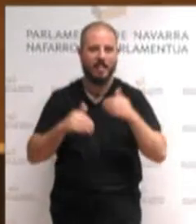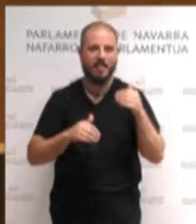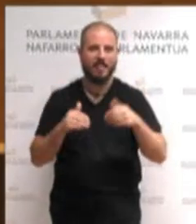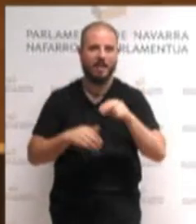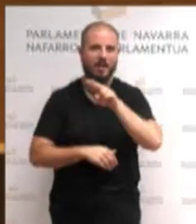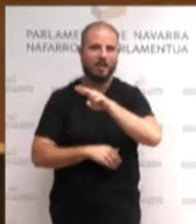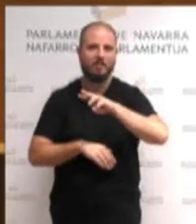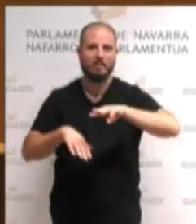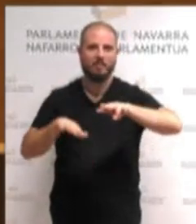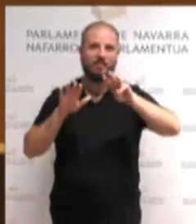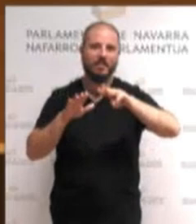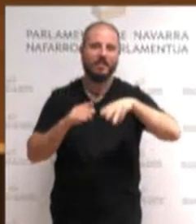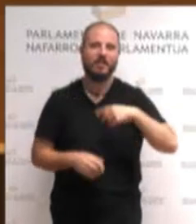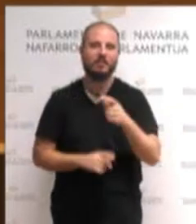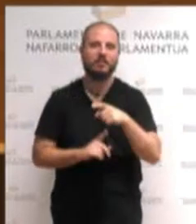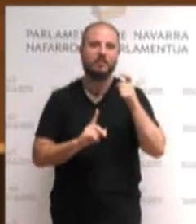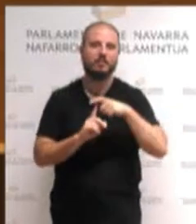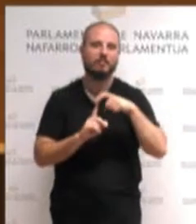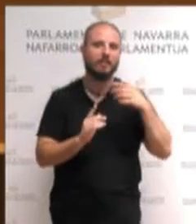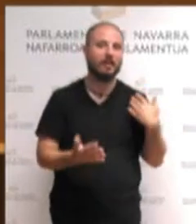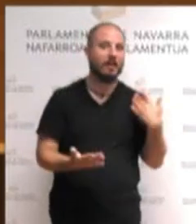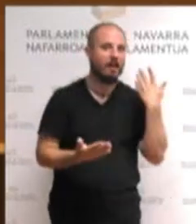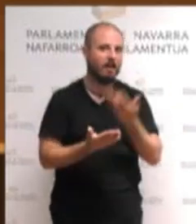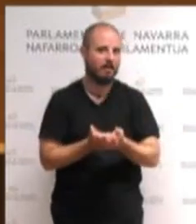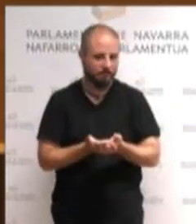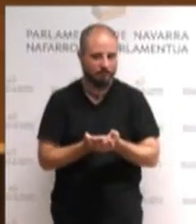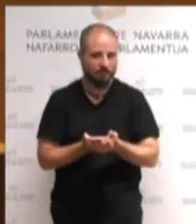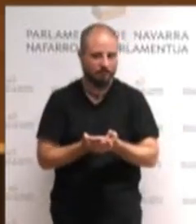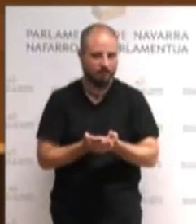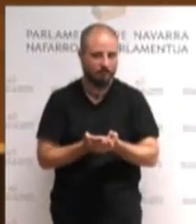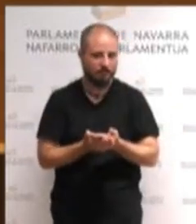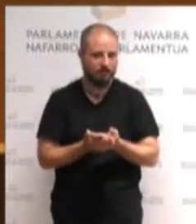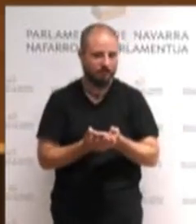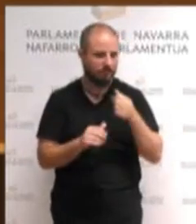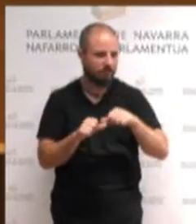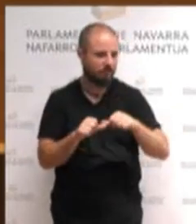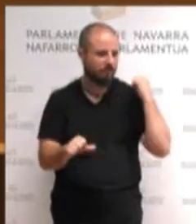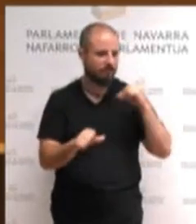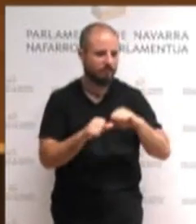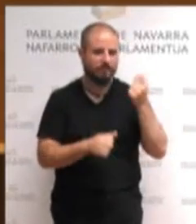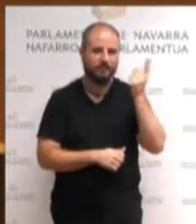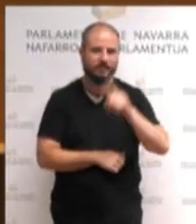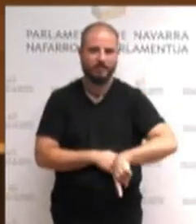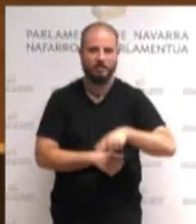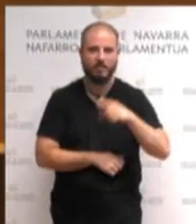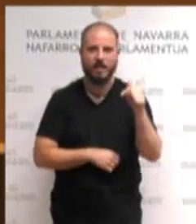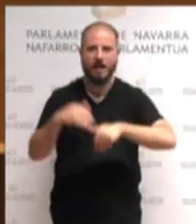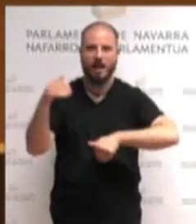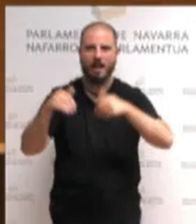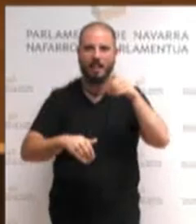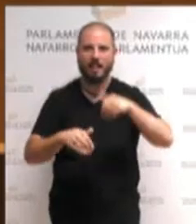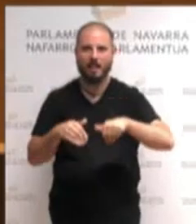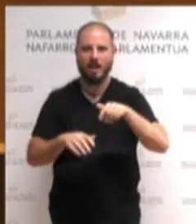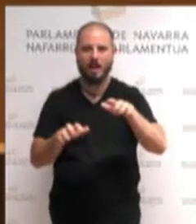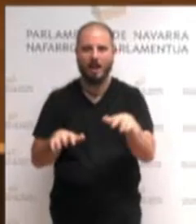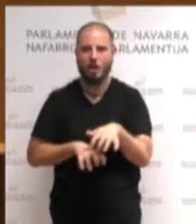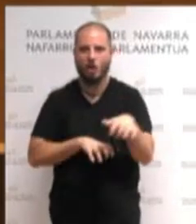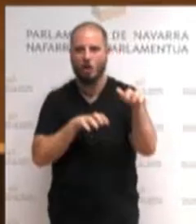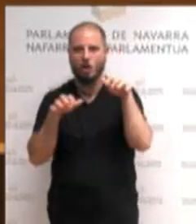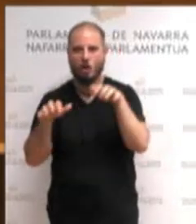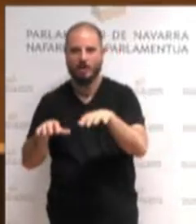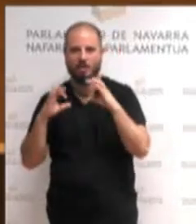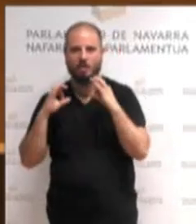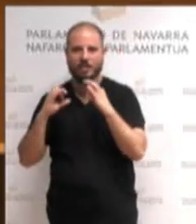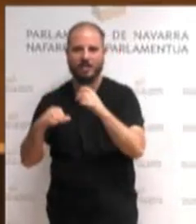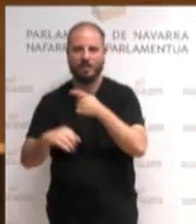honetan Espainiar Estatuko, Kongresu eta Senaturako beste hautezkunde batzuk ere izan